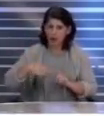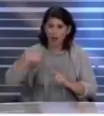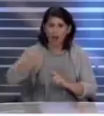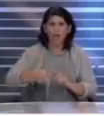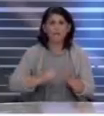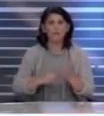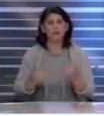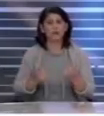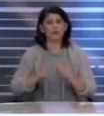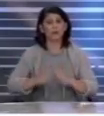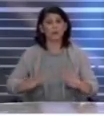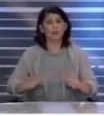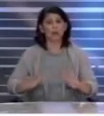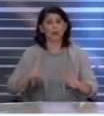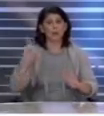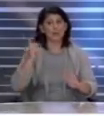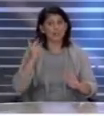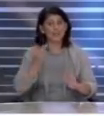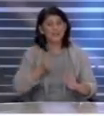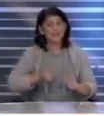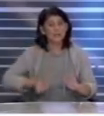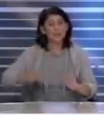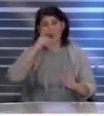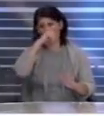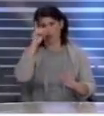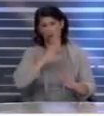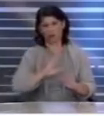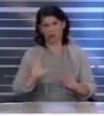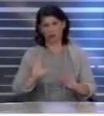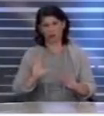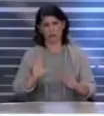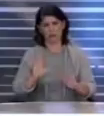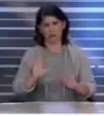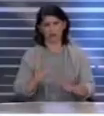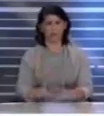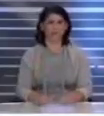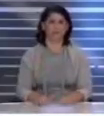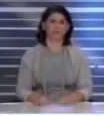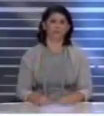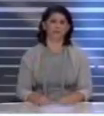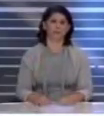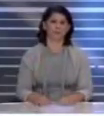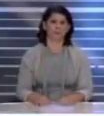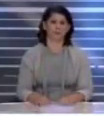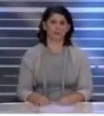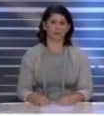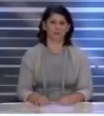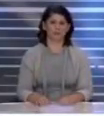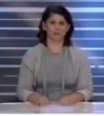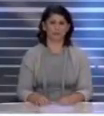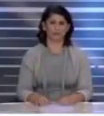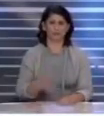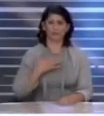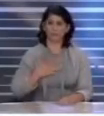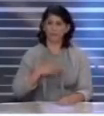να κάνουν τα παιδιά σας, και μάλιστα υπό συνθήκες ακόμα πιο δύσκολες. Αύριο από την και σήμερα θα ήθελα να σας εξορκίσω